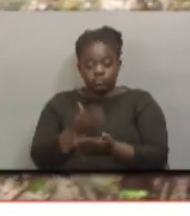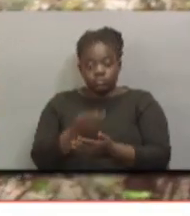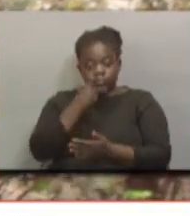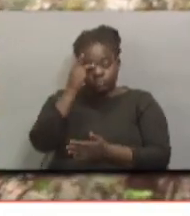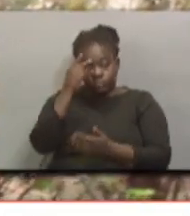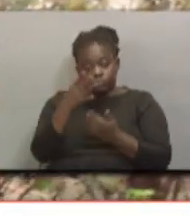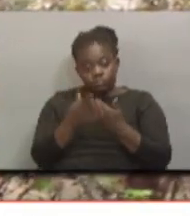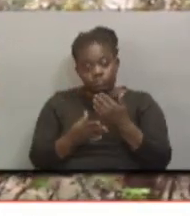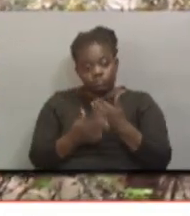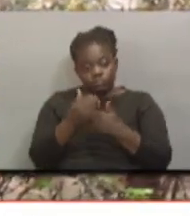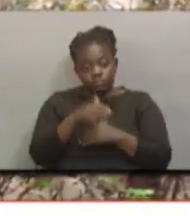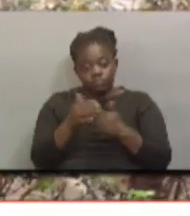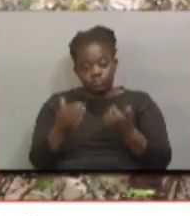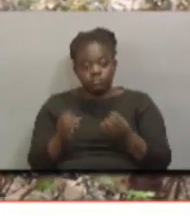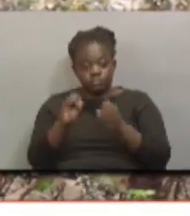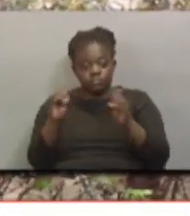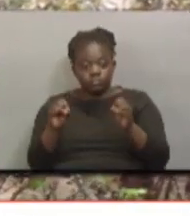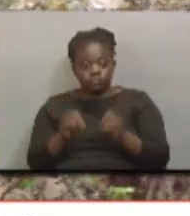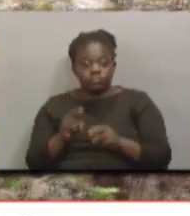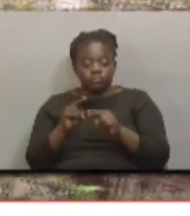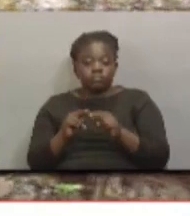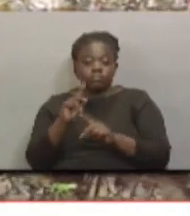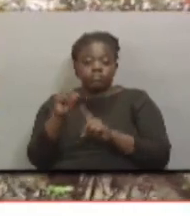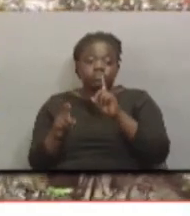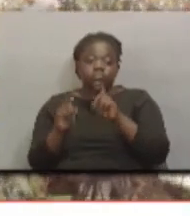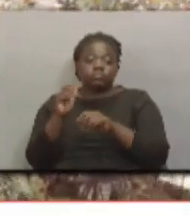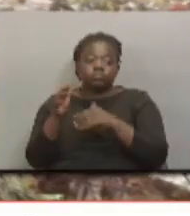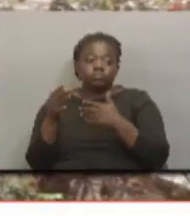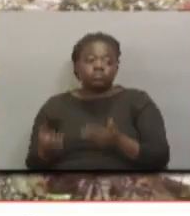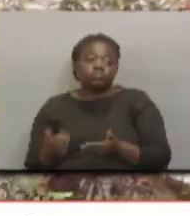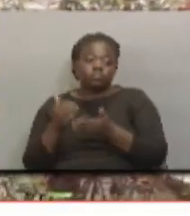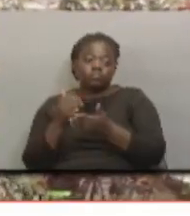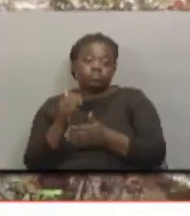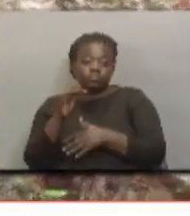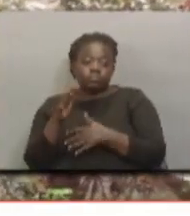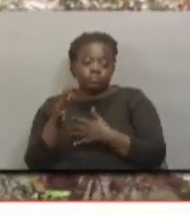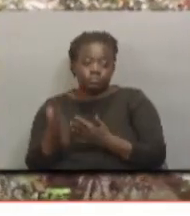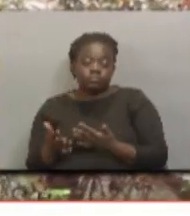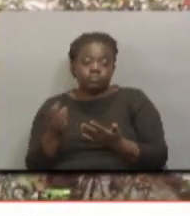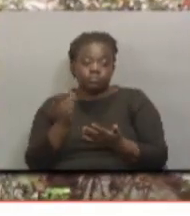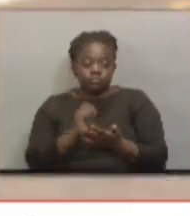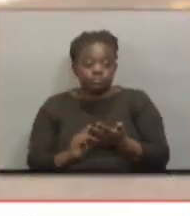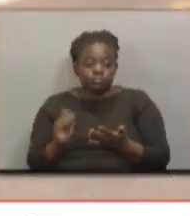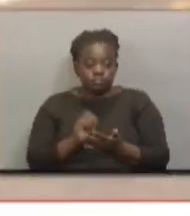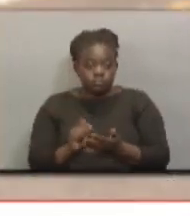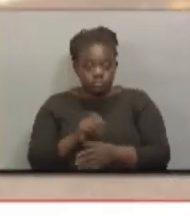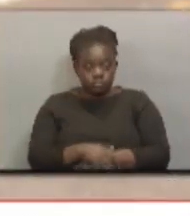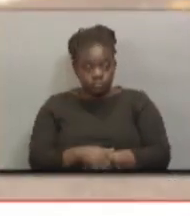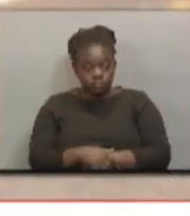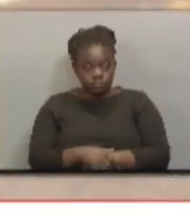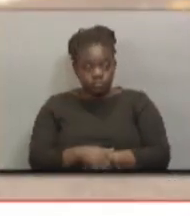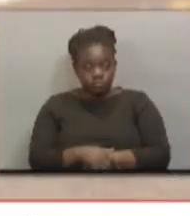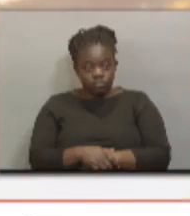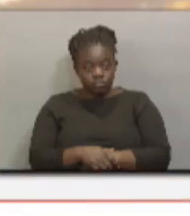abaana baabwe amawulire okulaba nga bakola ebigezo byabwe, ate babayambeko ne mu kubijjuza. Essomero